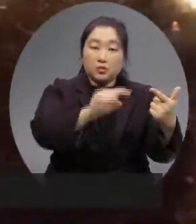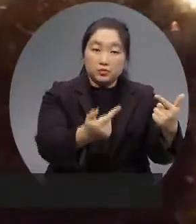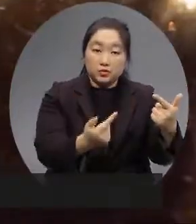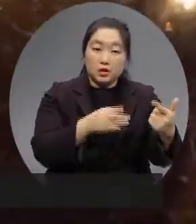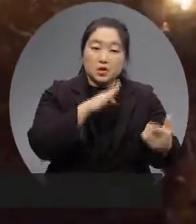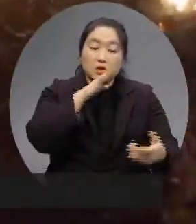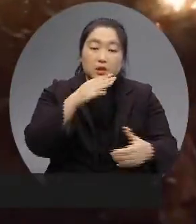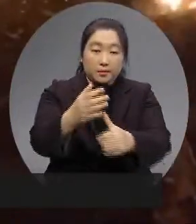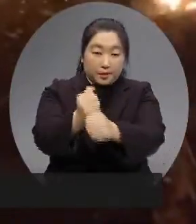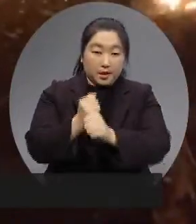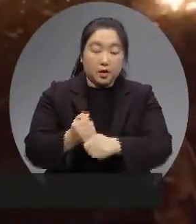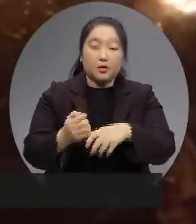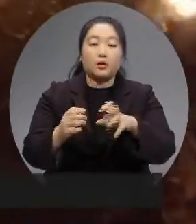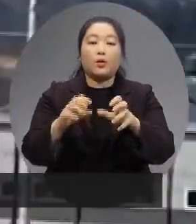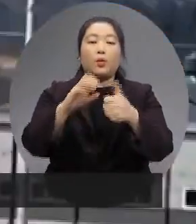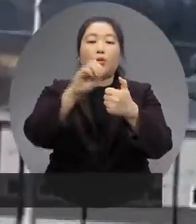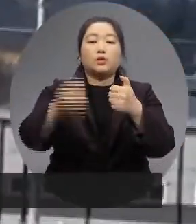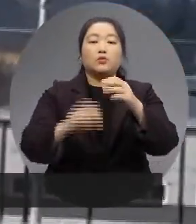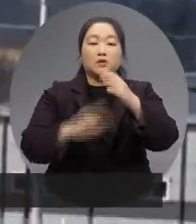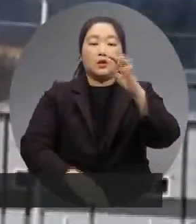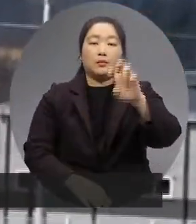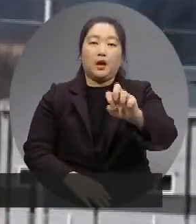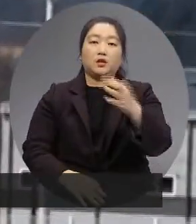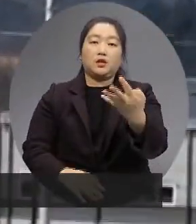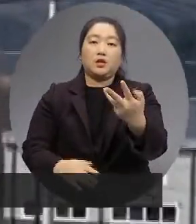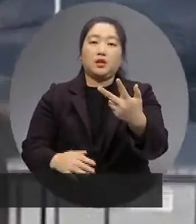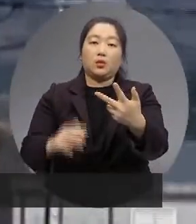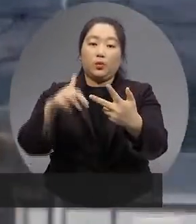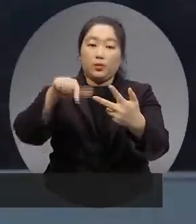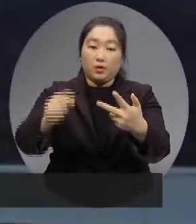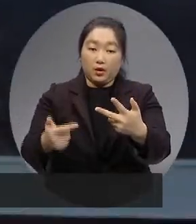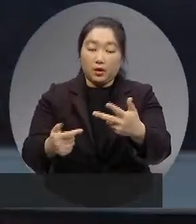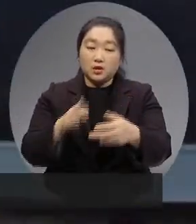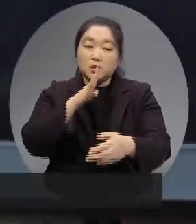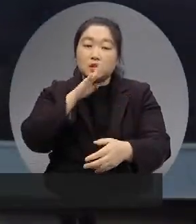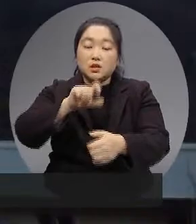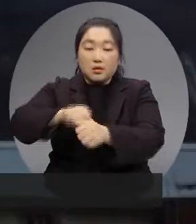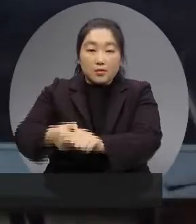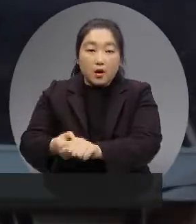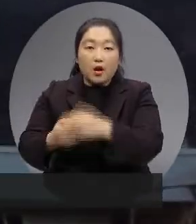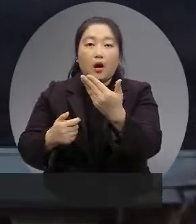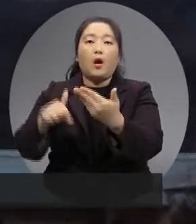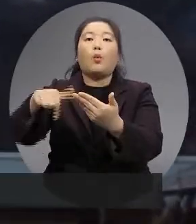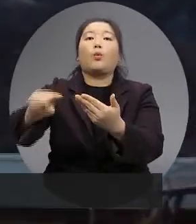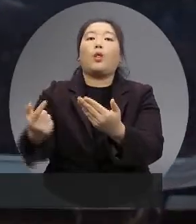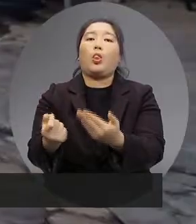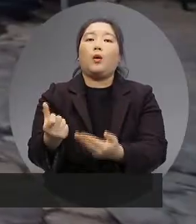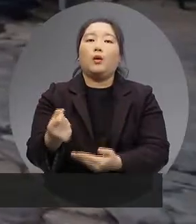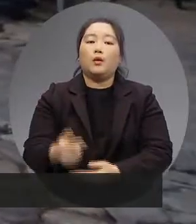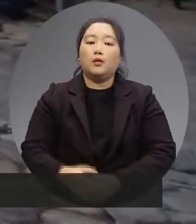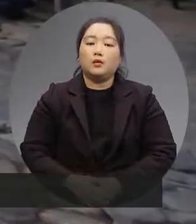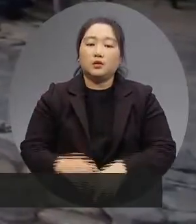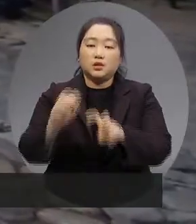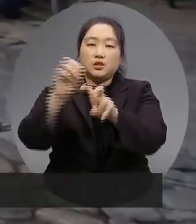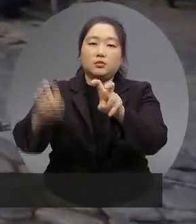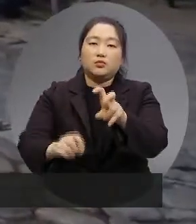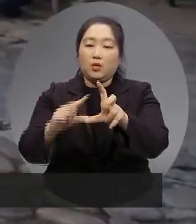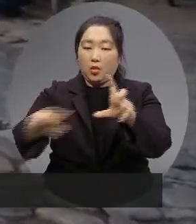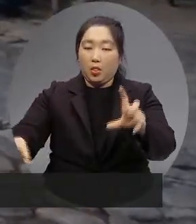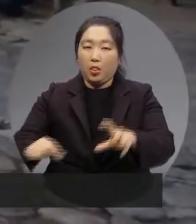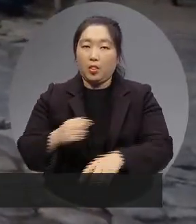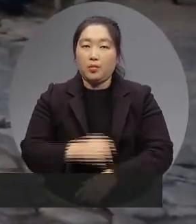실화자가 붙잡힌 건 절반도 안 되는 47건. 이 가운데 실제 처벌된 경우는 9건으로 20%도 안